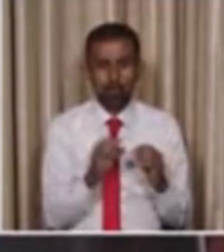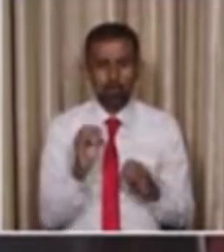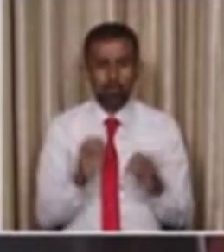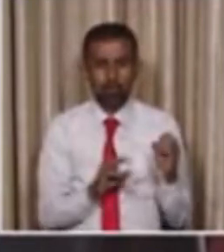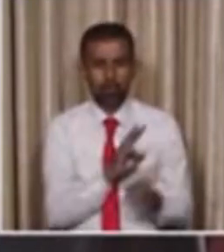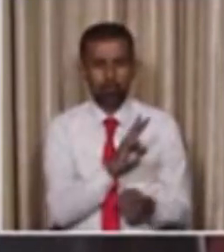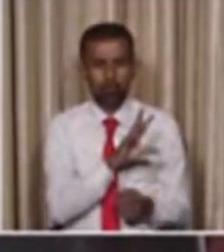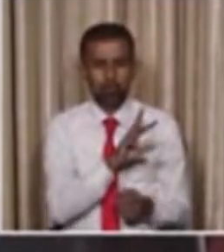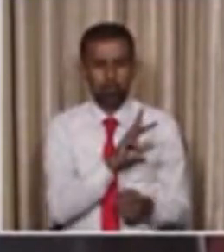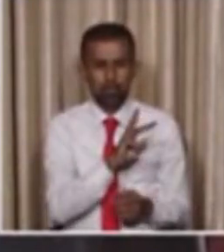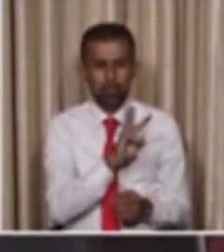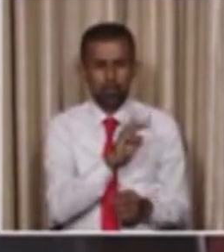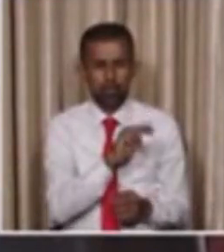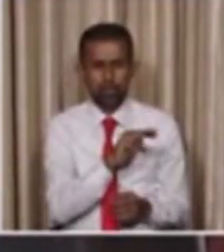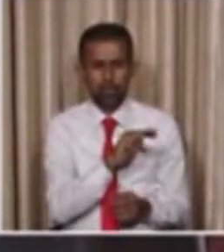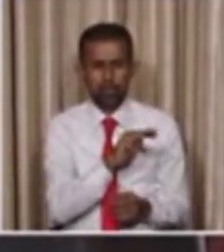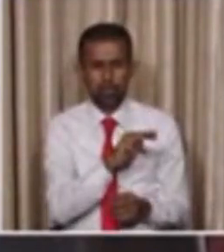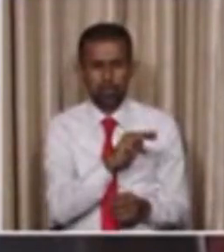25-30%